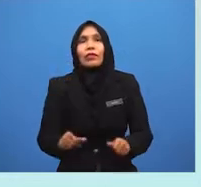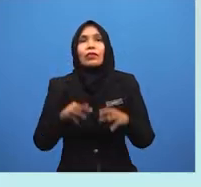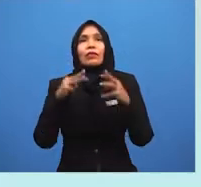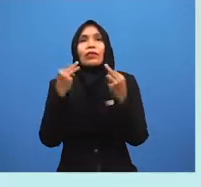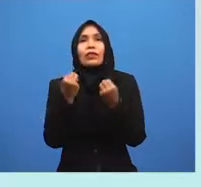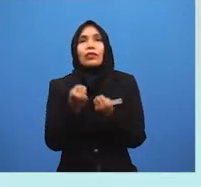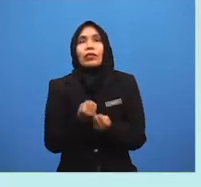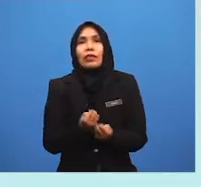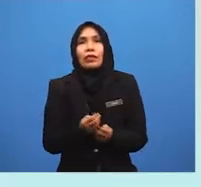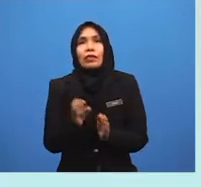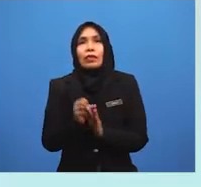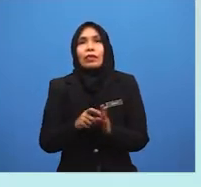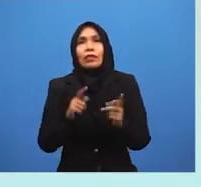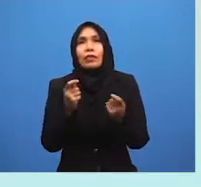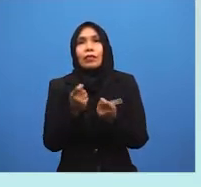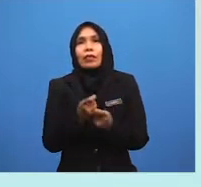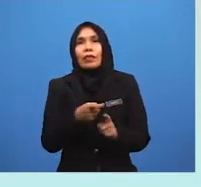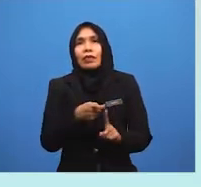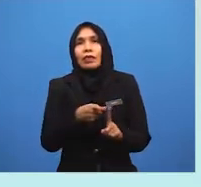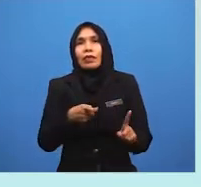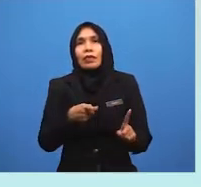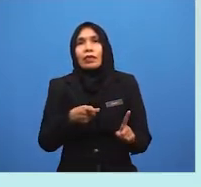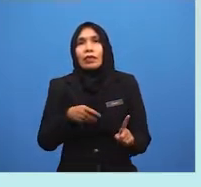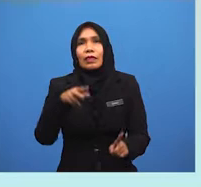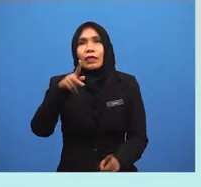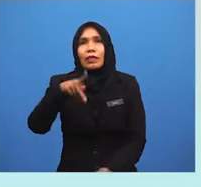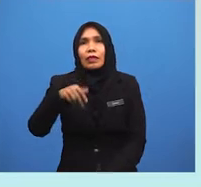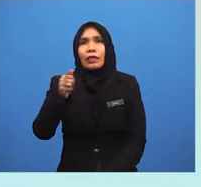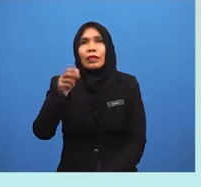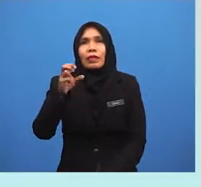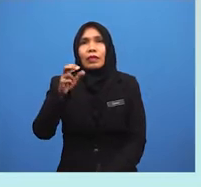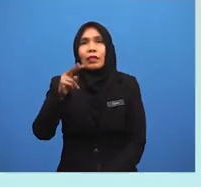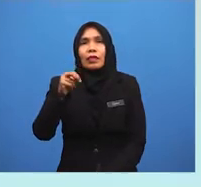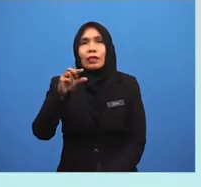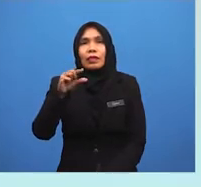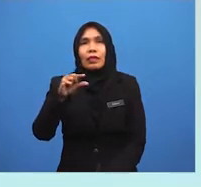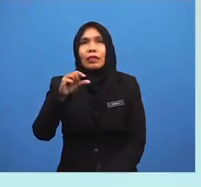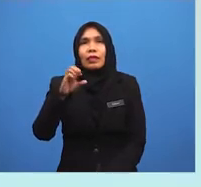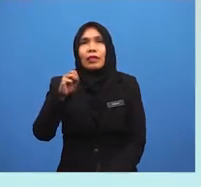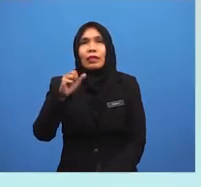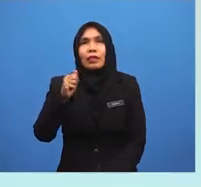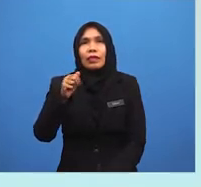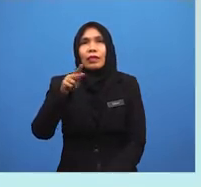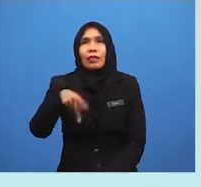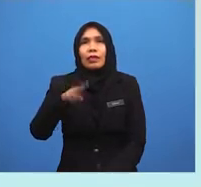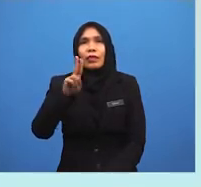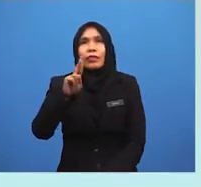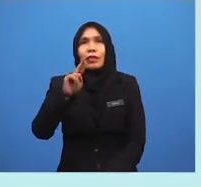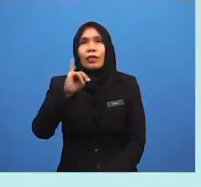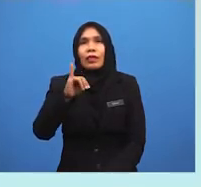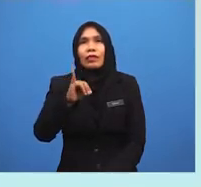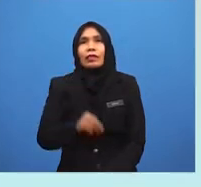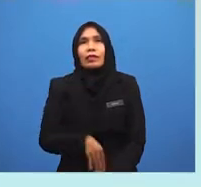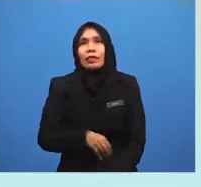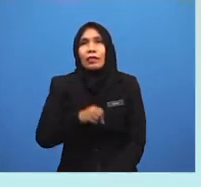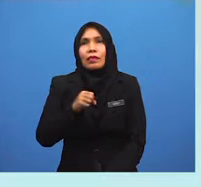dari Pangsapuri Aman Sentosa menziarahinya di hospital semasa menerima